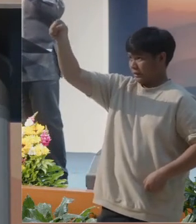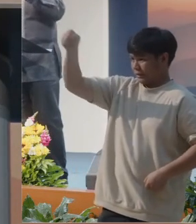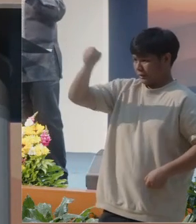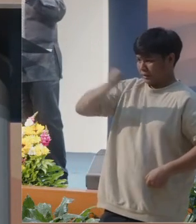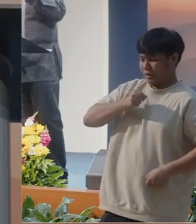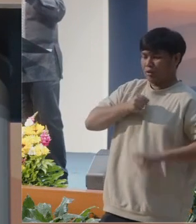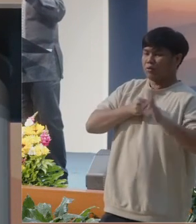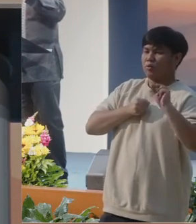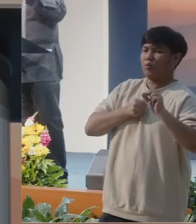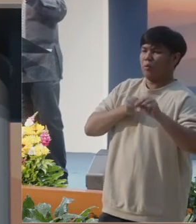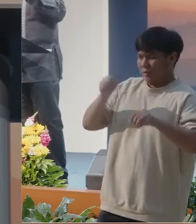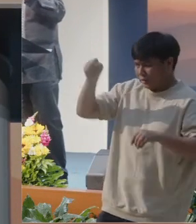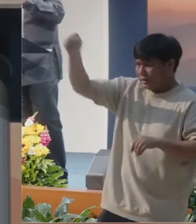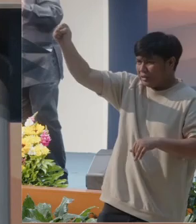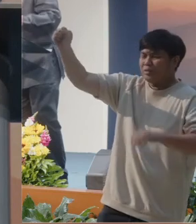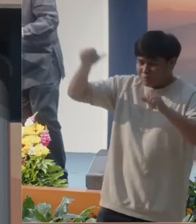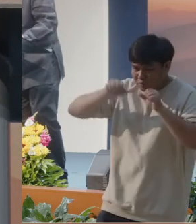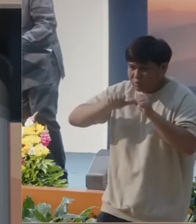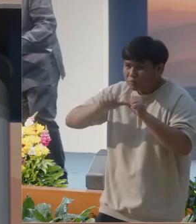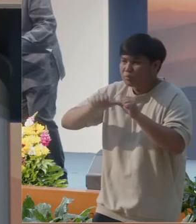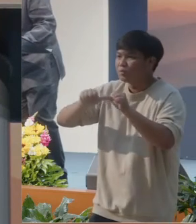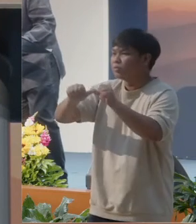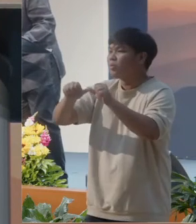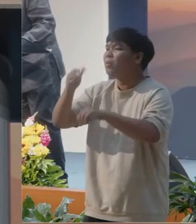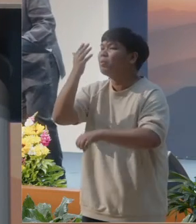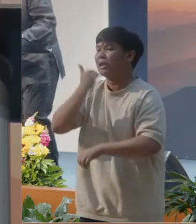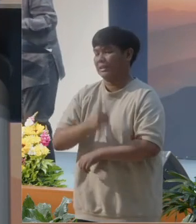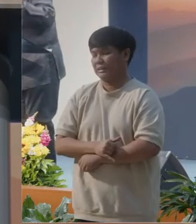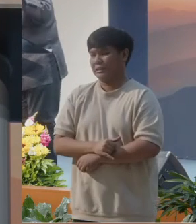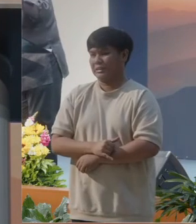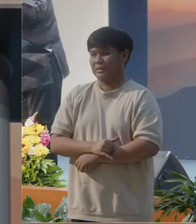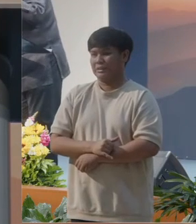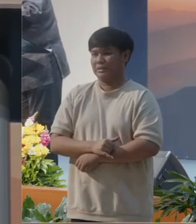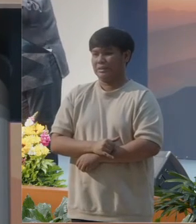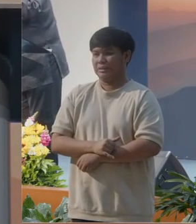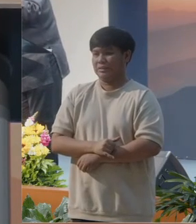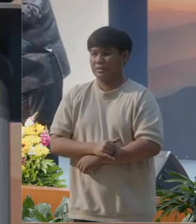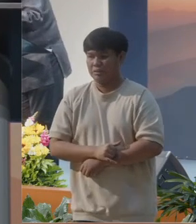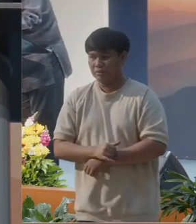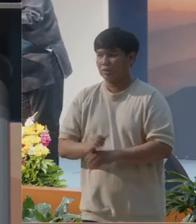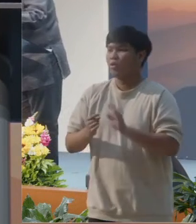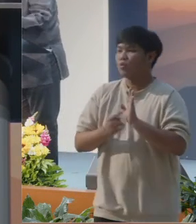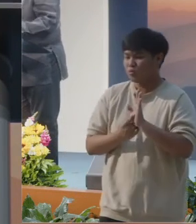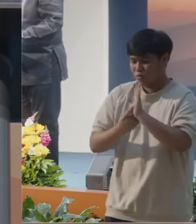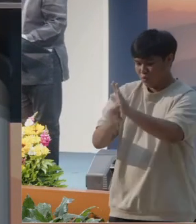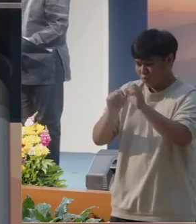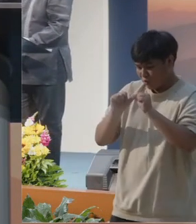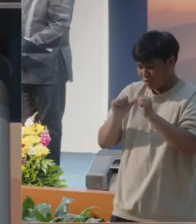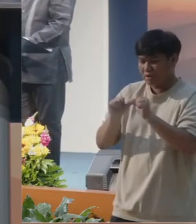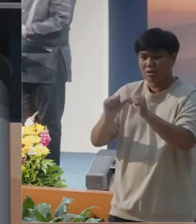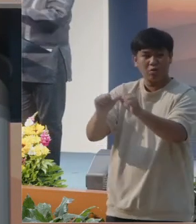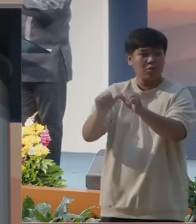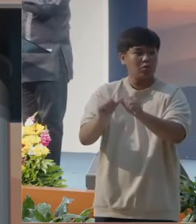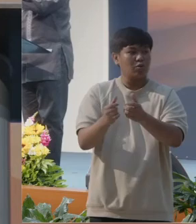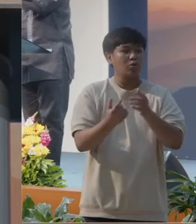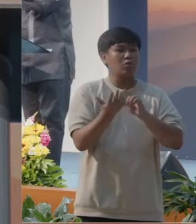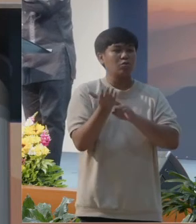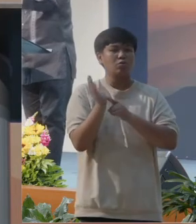niya binawi ang kanyang kamay na may sandata. Kung hindi, kanyang ipinagpatuloy